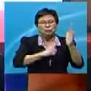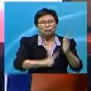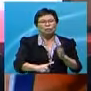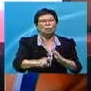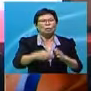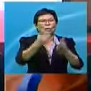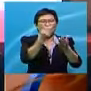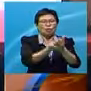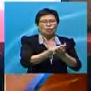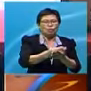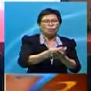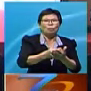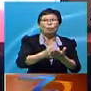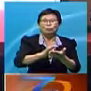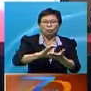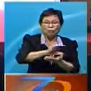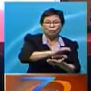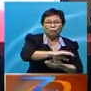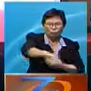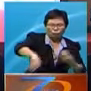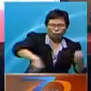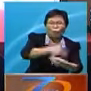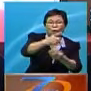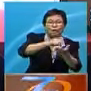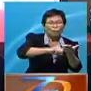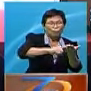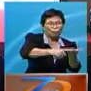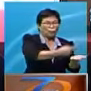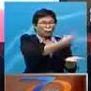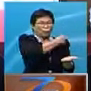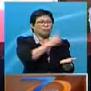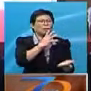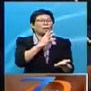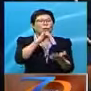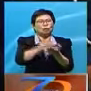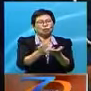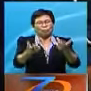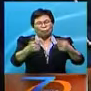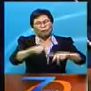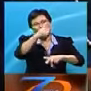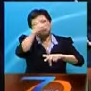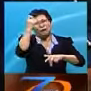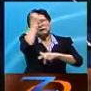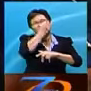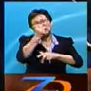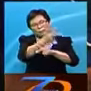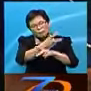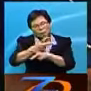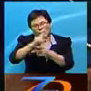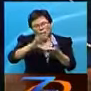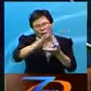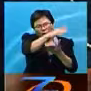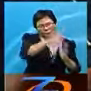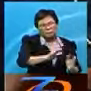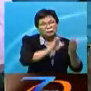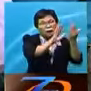aliran keluar dana asing daripada Bursa Malaysia minggu lalu, beliau berkata, perkara itu berlaku ekoran sikap berhati-hati pelabur terhadap pergerakan kadar